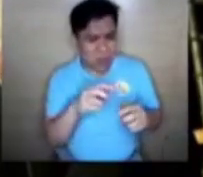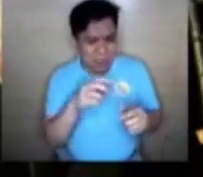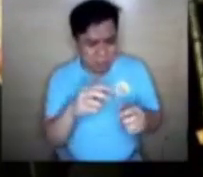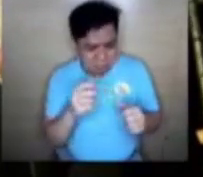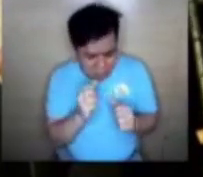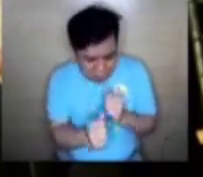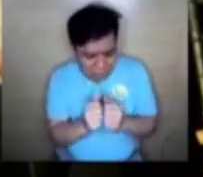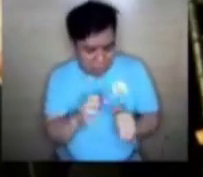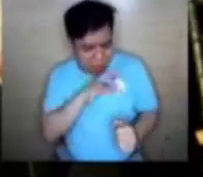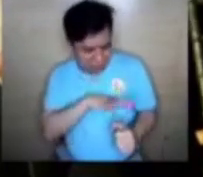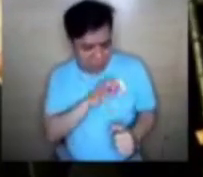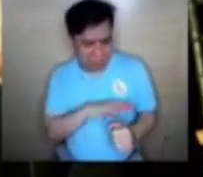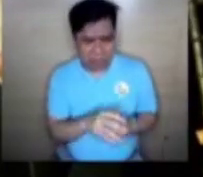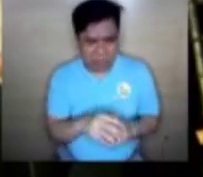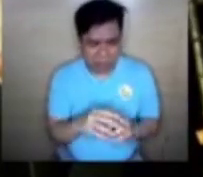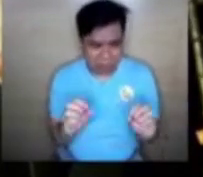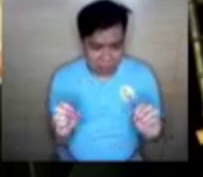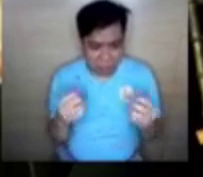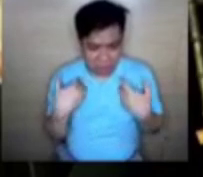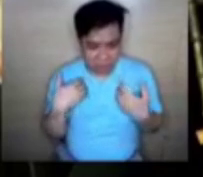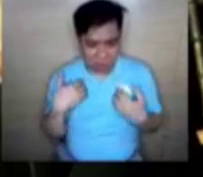May unit, konsehal.